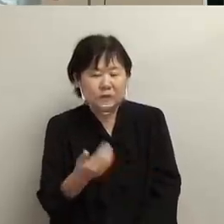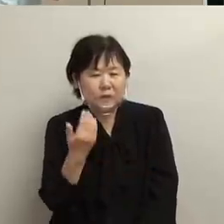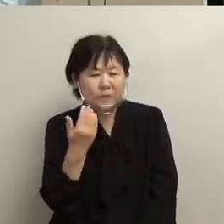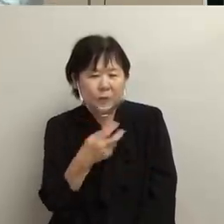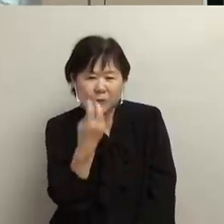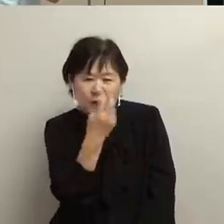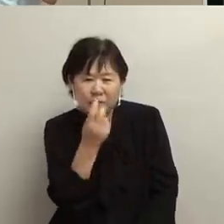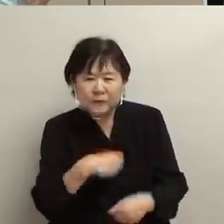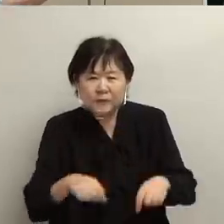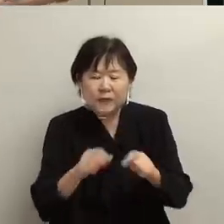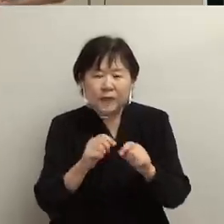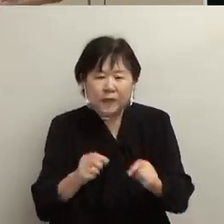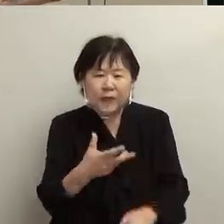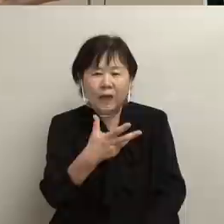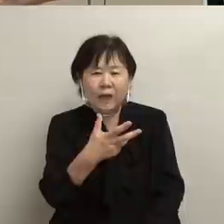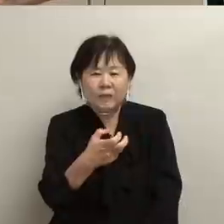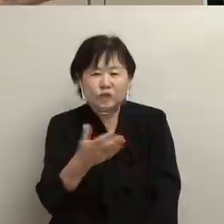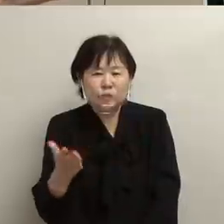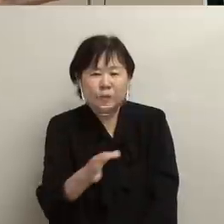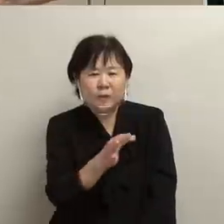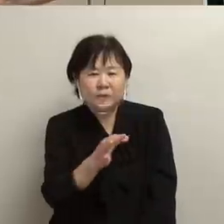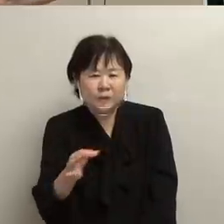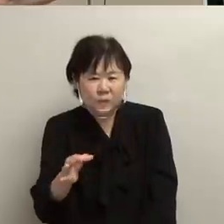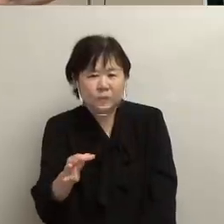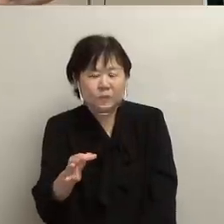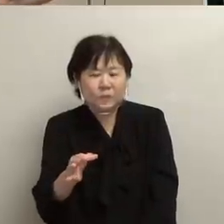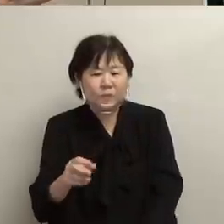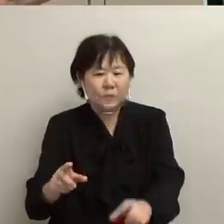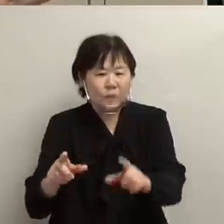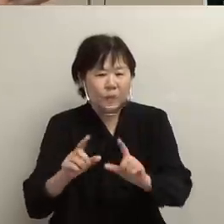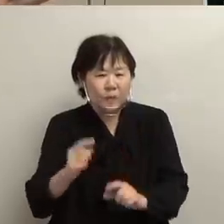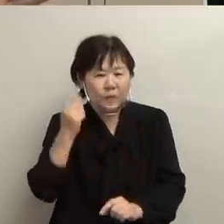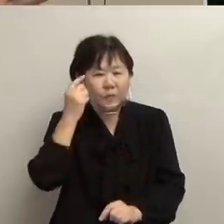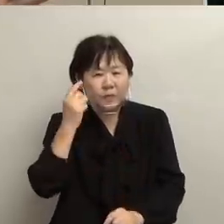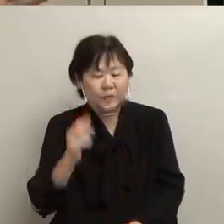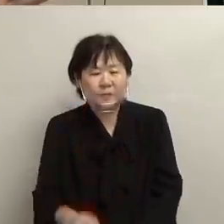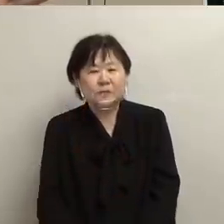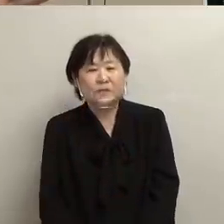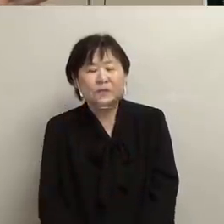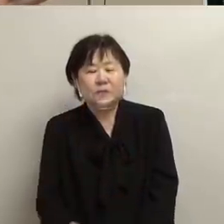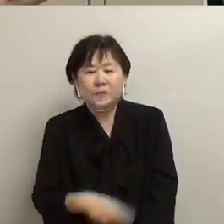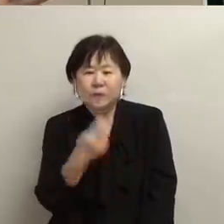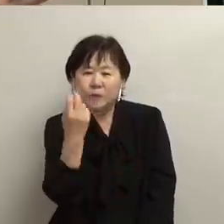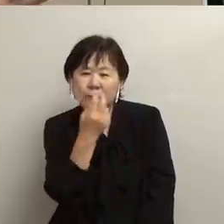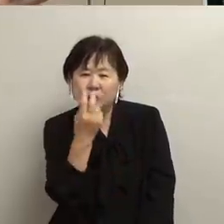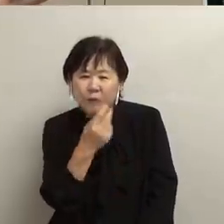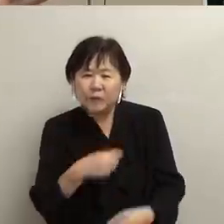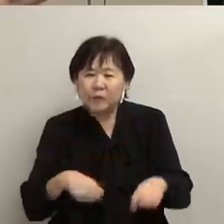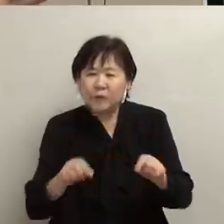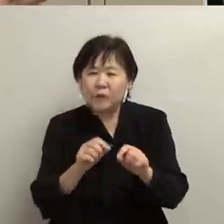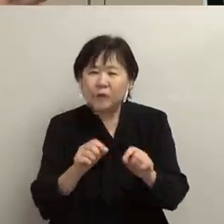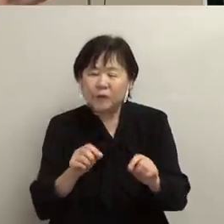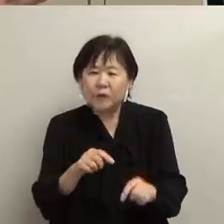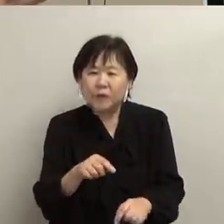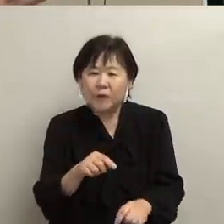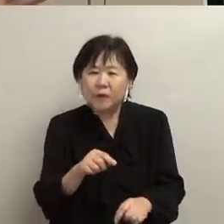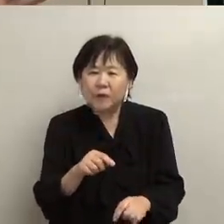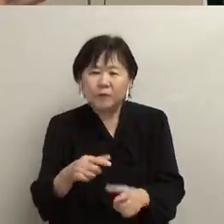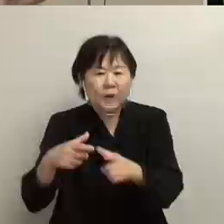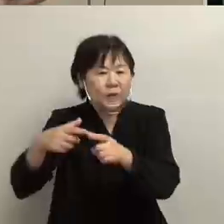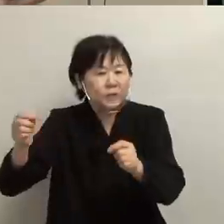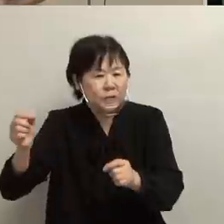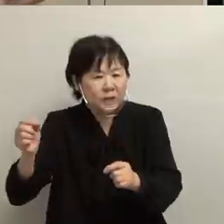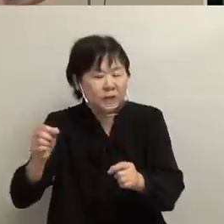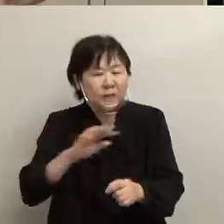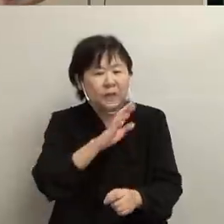8割だったということだと思うんですけれども8スクリーニング検査の割合がまああのお国の方もそう